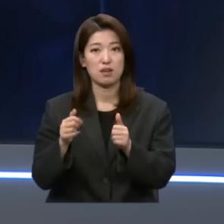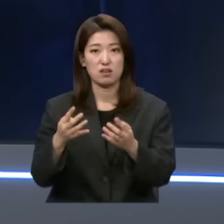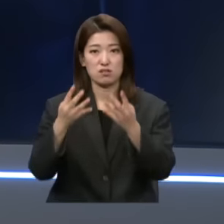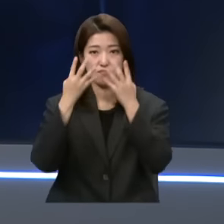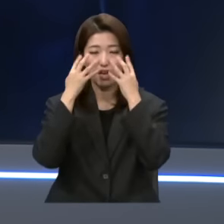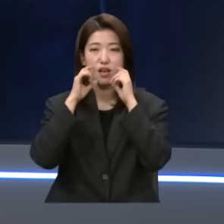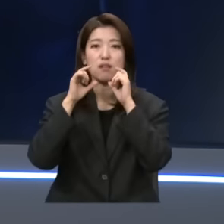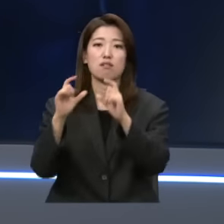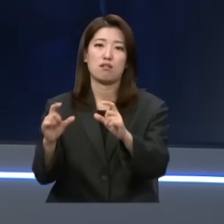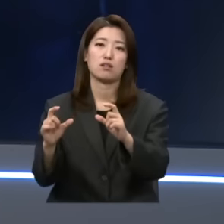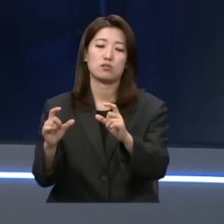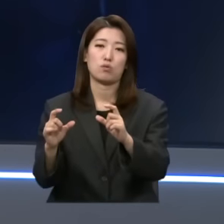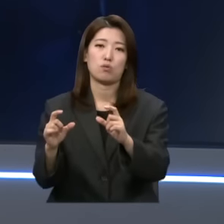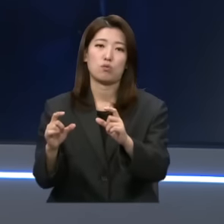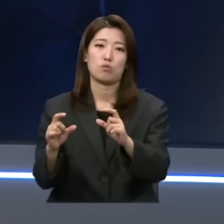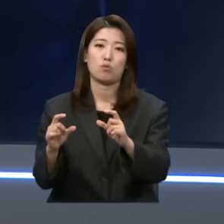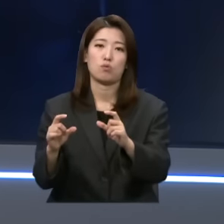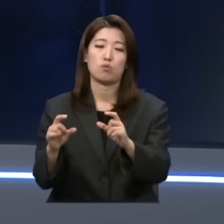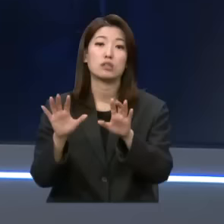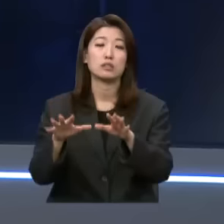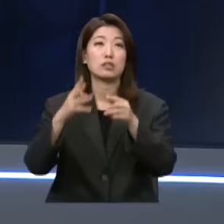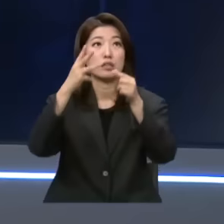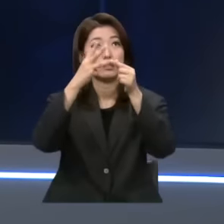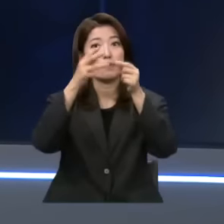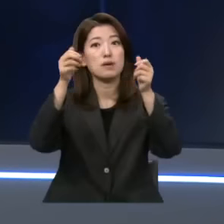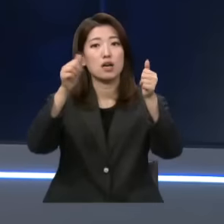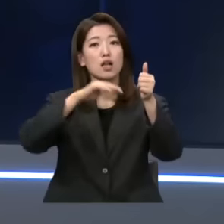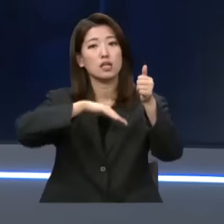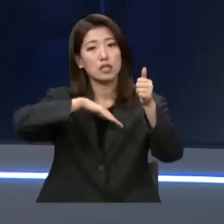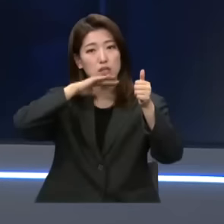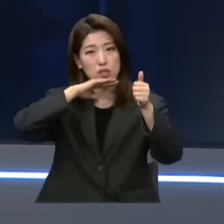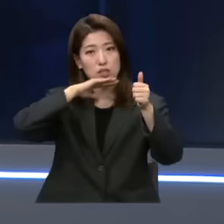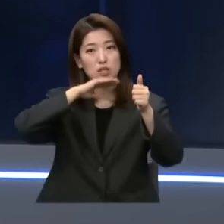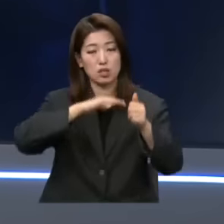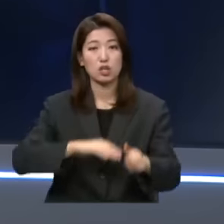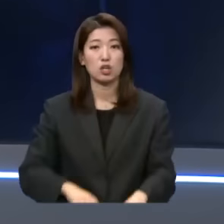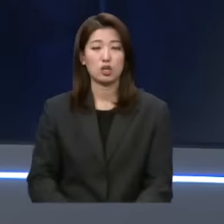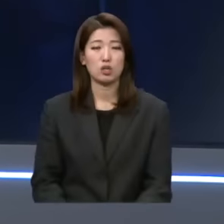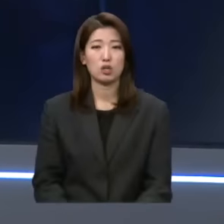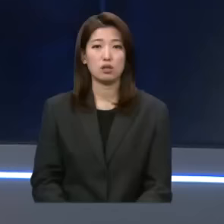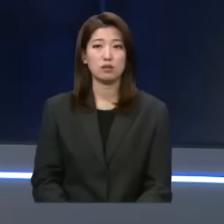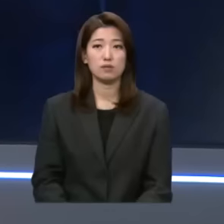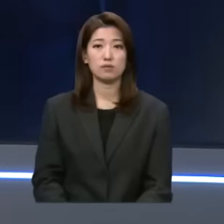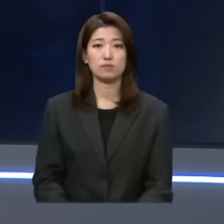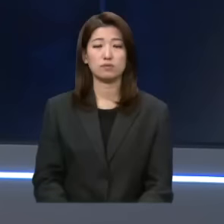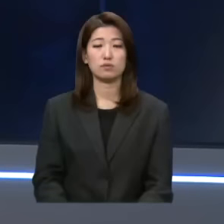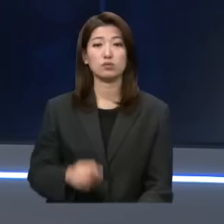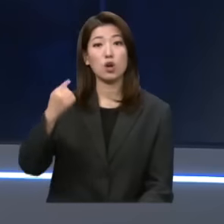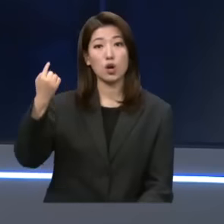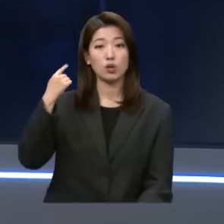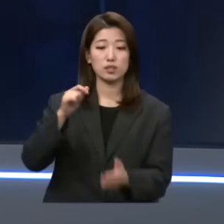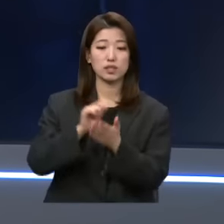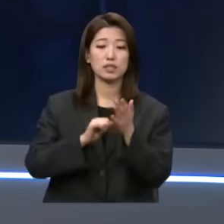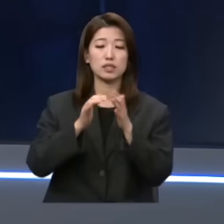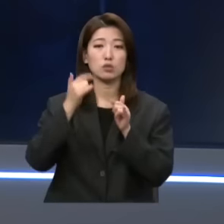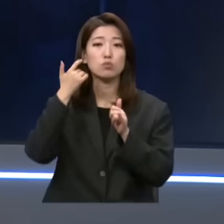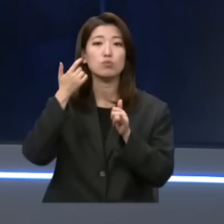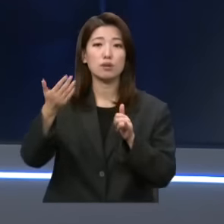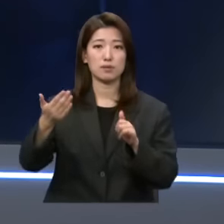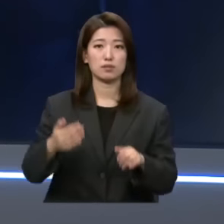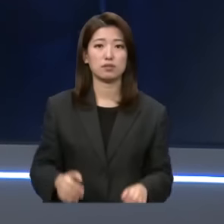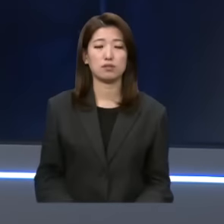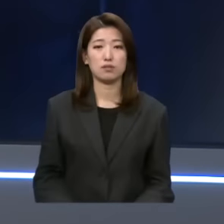심을 앞두고 있죠 심을 앞두고 있는 이런 상황 사실 어제 기자들도 여기에 대해서 물어봤습니다 조대표